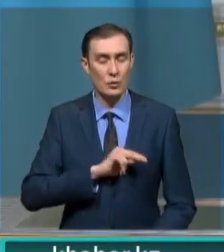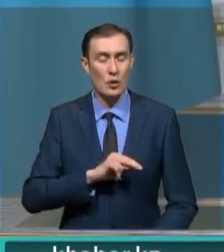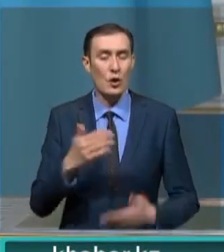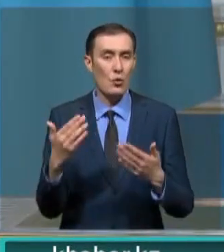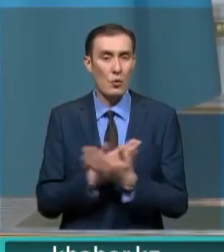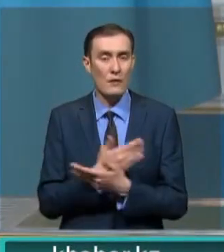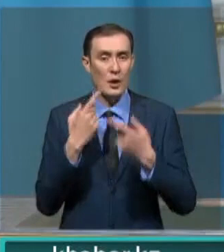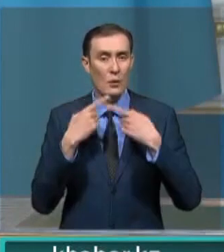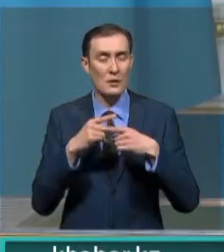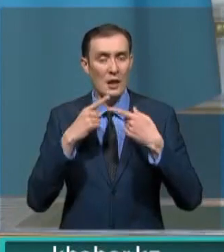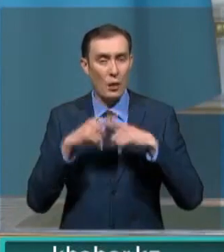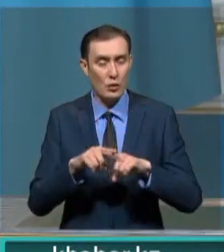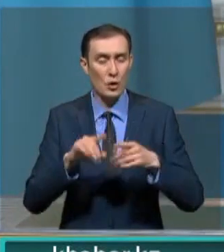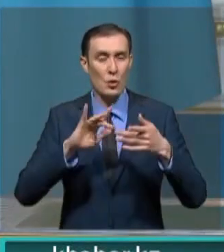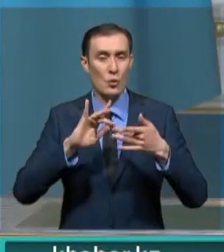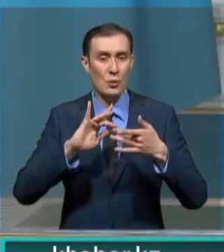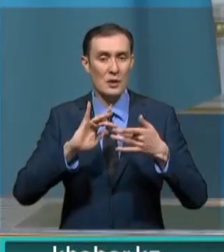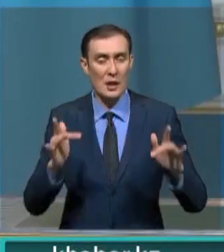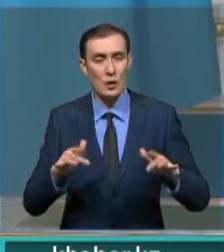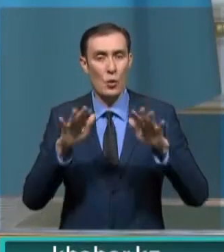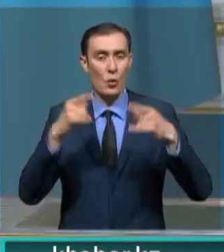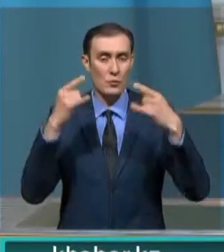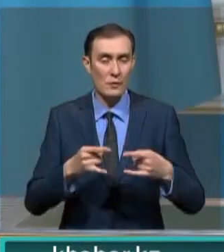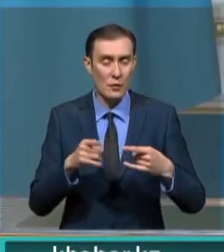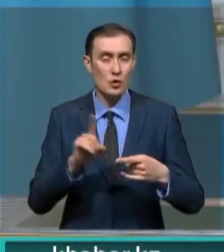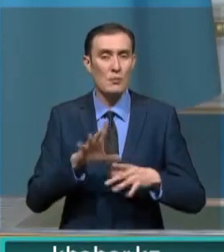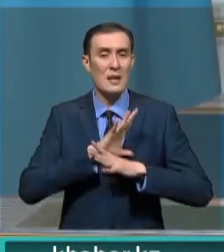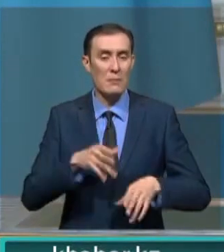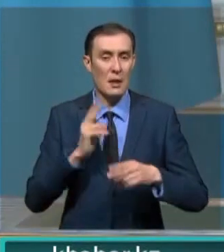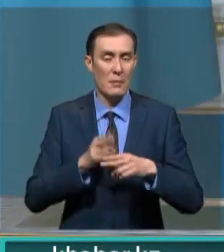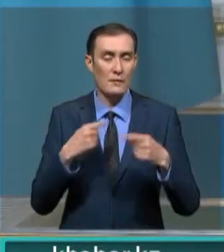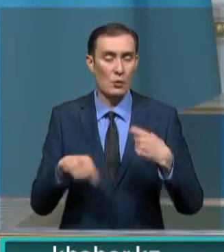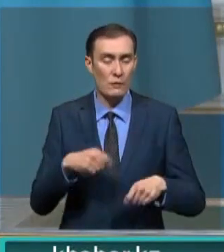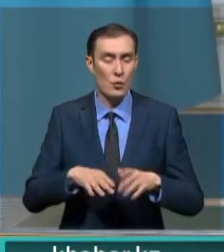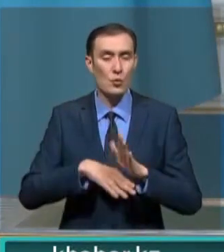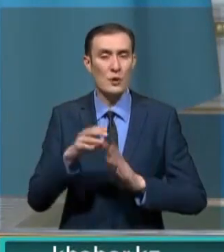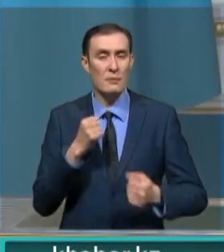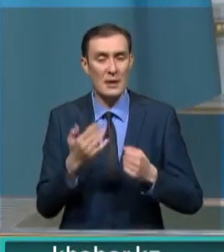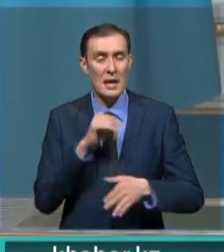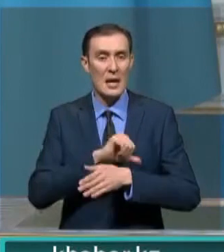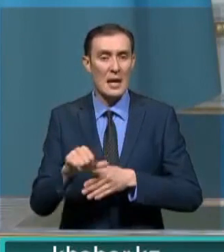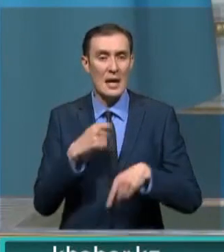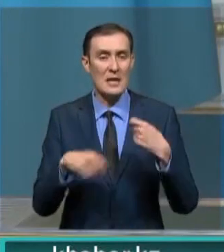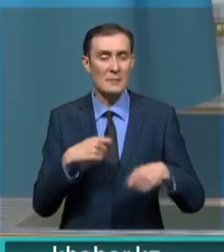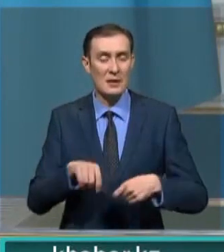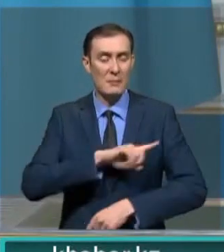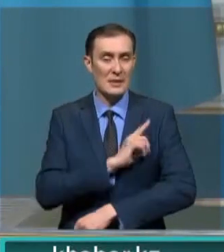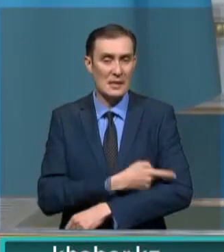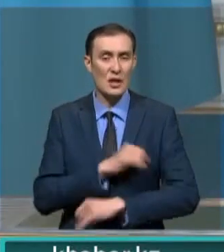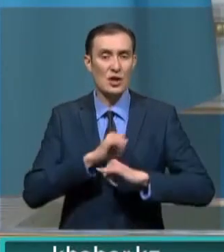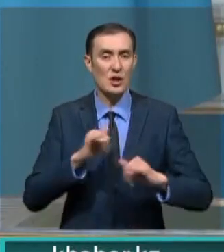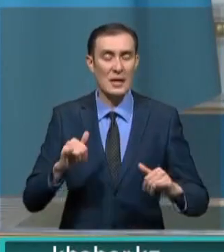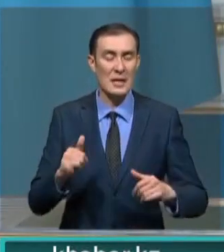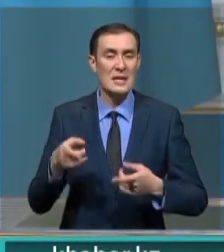цифровые технологии, что также снизит количество барьеров в общей торговле в целях укрепления экспортного потенциала и